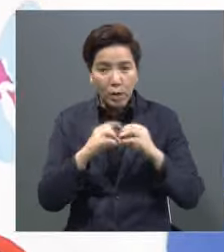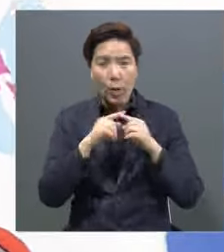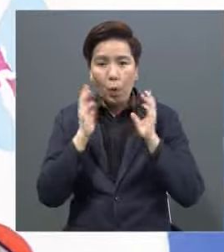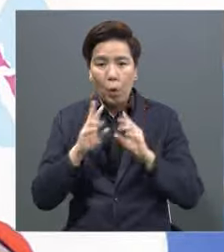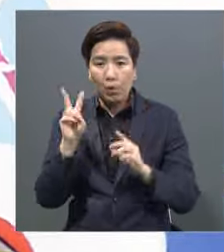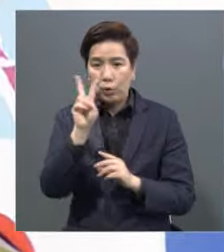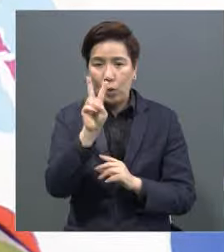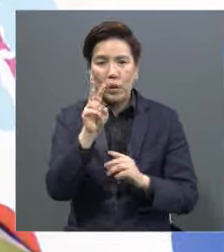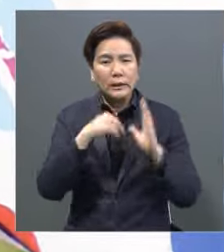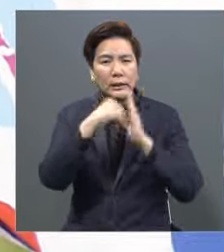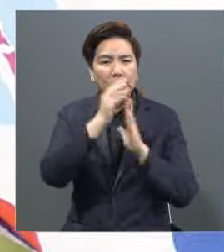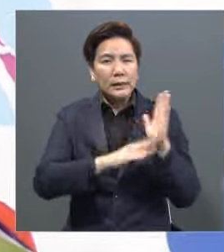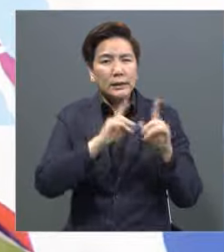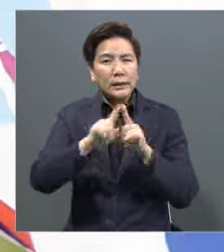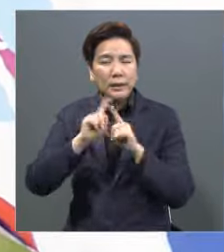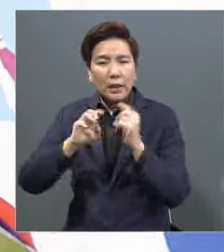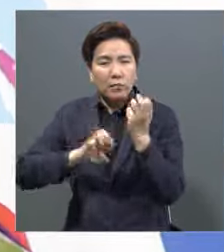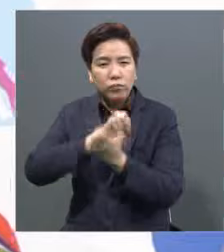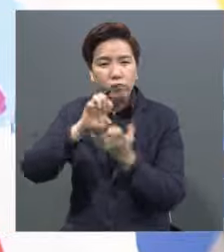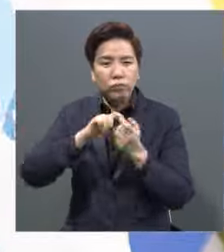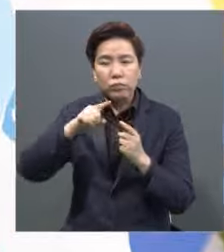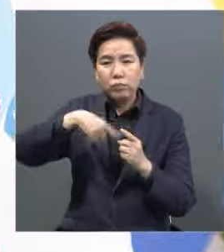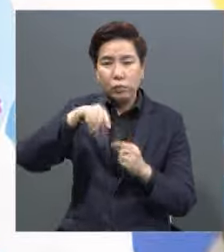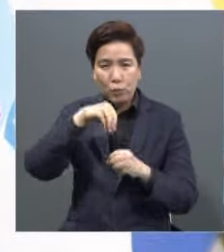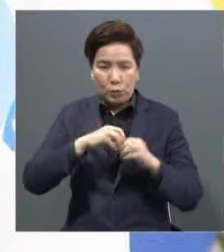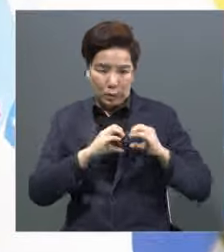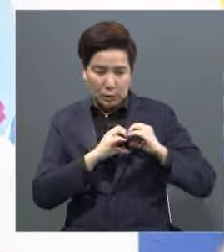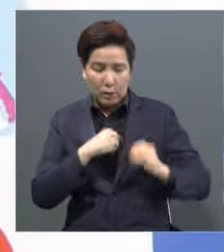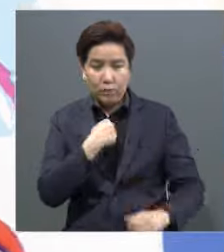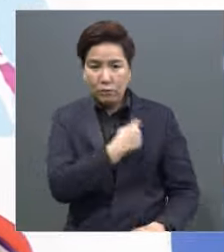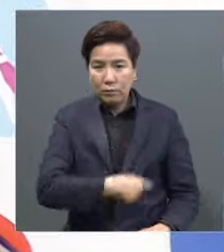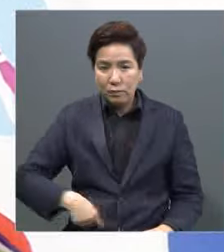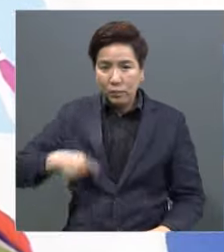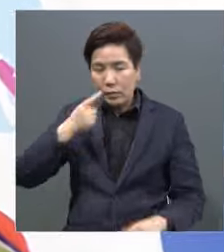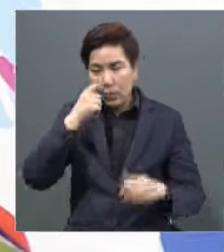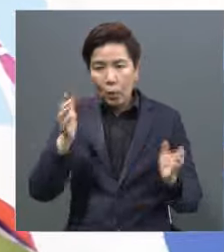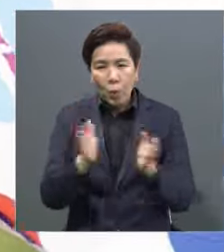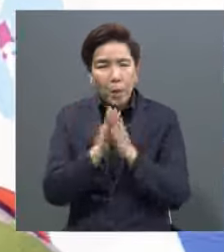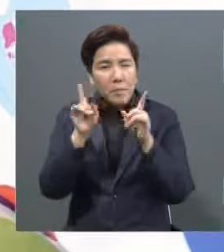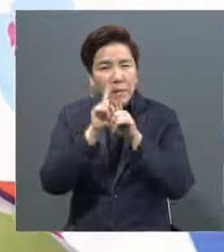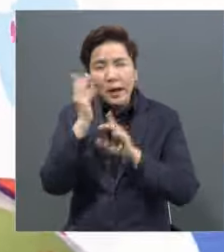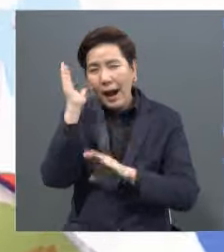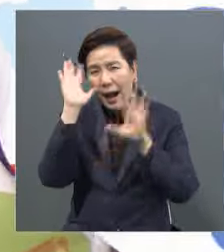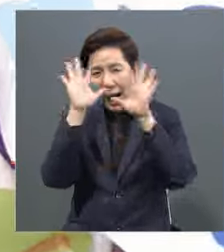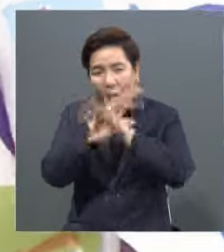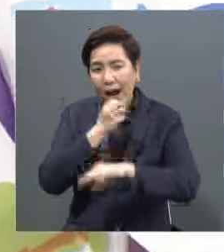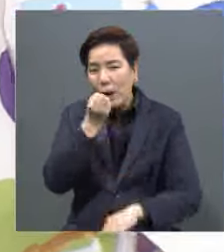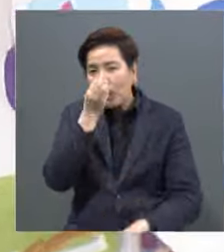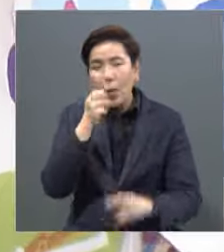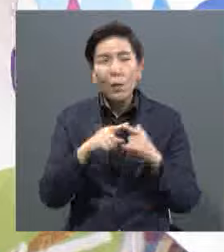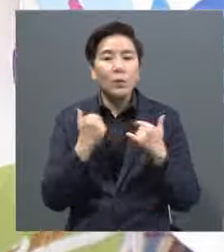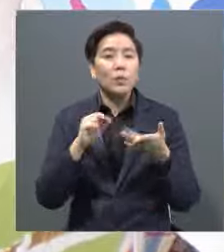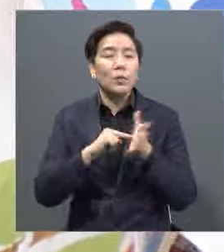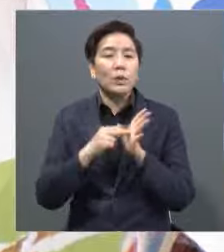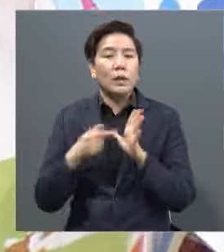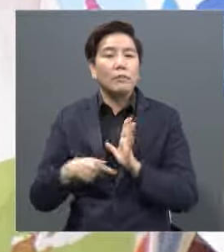คน 2คนหลากสีมาผสมผสานอยู่ในหัวใจแต่ละดวงแล้วก็ประกอบมาดูแล้วก็เป็นดอกไม้อันนี้จะบอกว่า